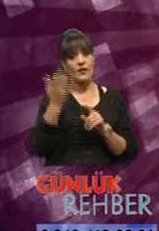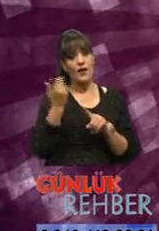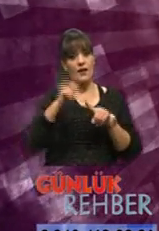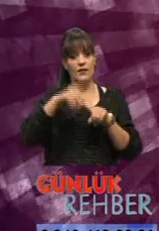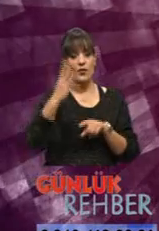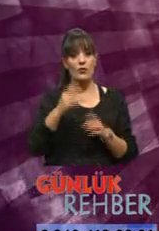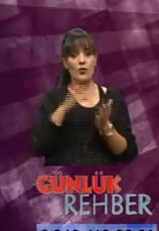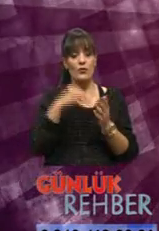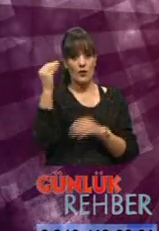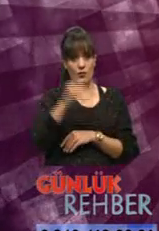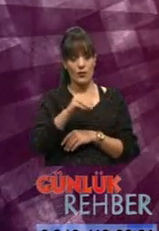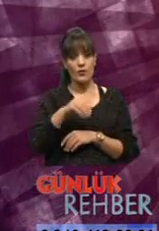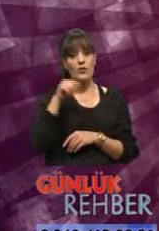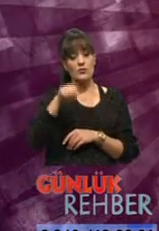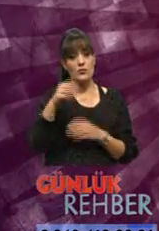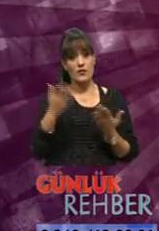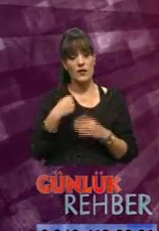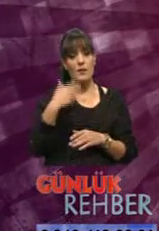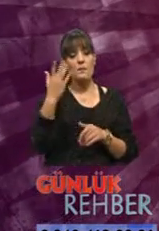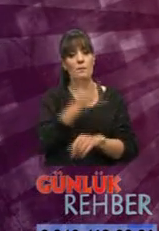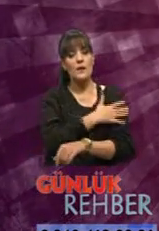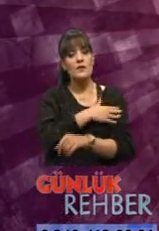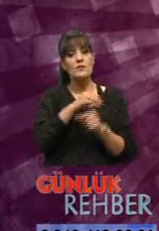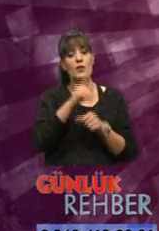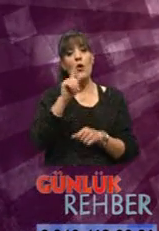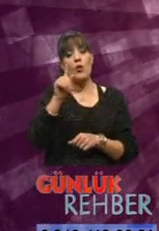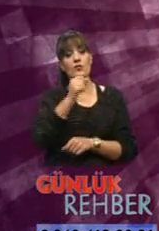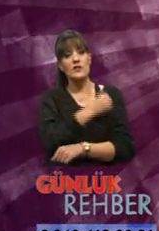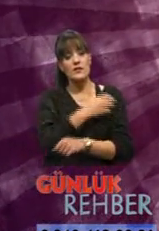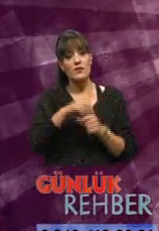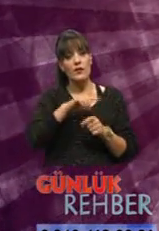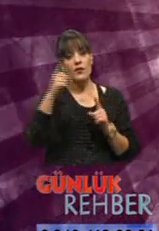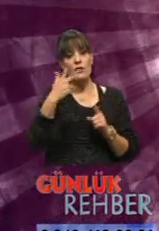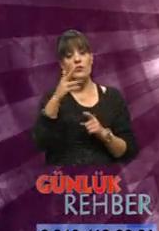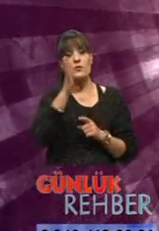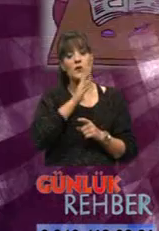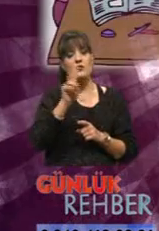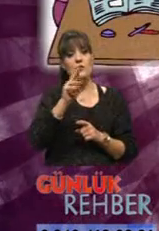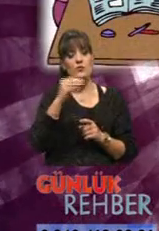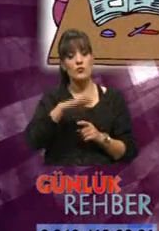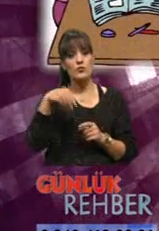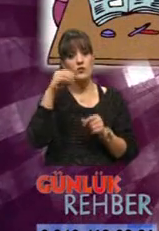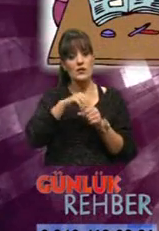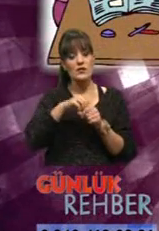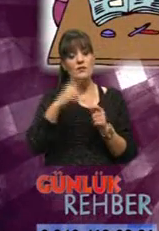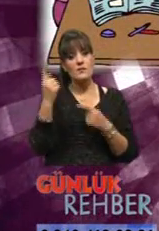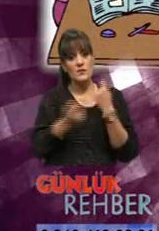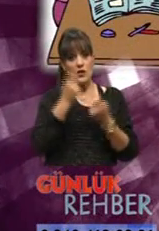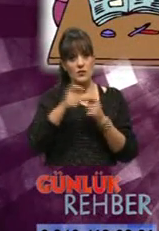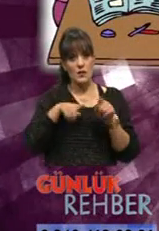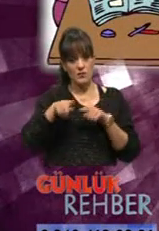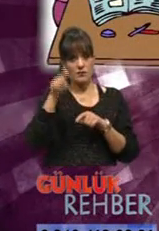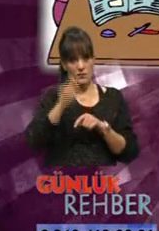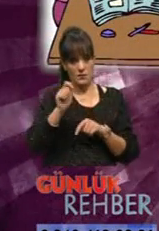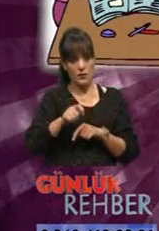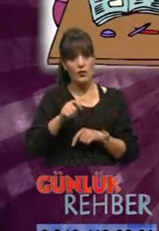etkili olduğunu ortaya koyuyor. Şöyle ki, 5. sınıftan 10. sınıfa kadar 3520 çocuk üzerinde boylamsal bir çalışma